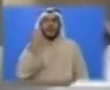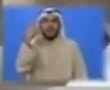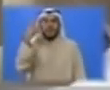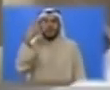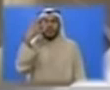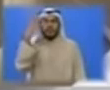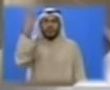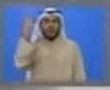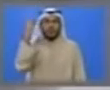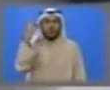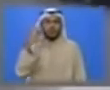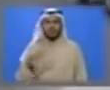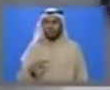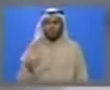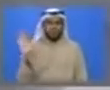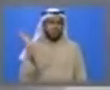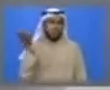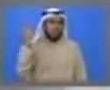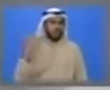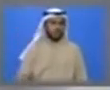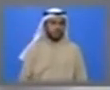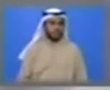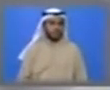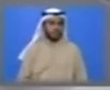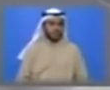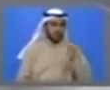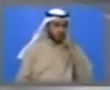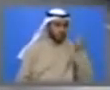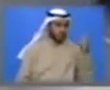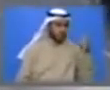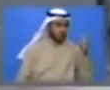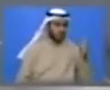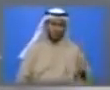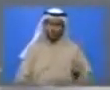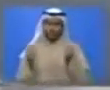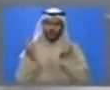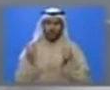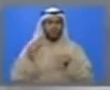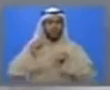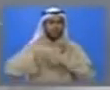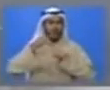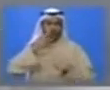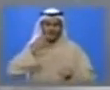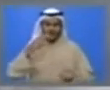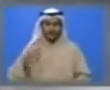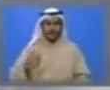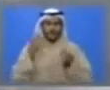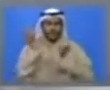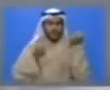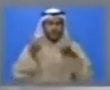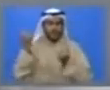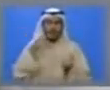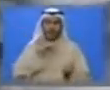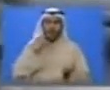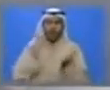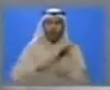غير مبالي حق الناس اللي وراه. إحصائيات ودراسات عالمية وجدت أن استخدام الهاتف أثناء القيادة لا يقل